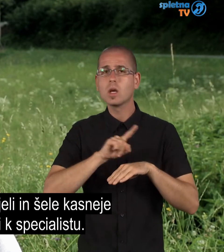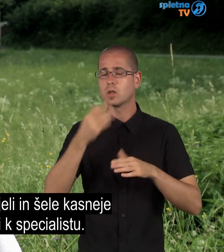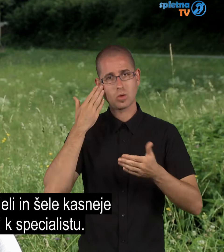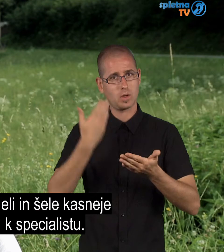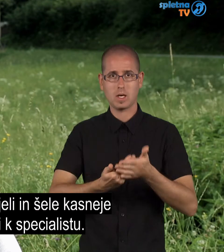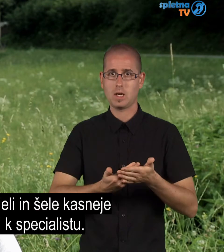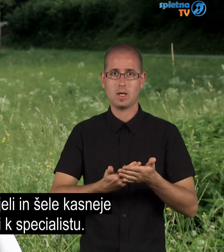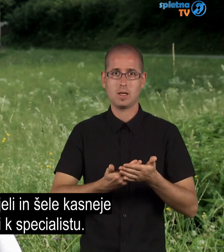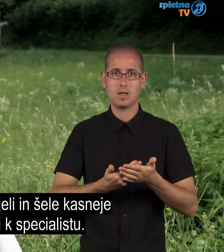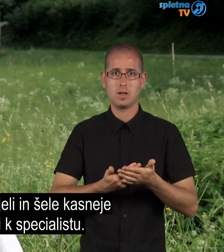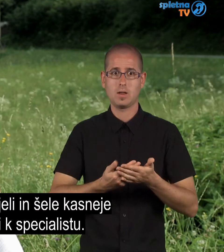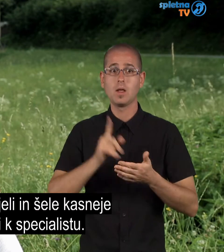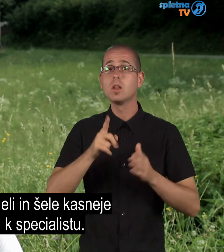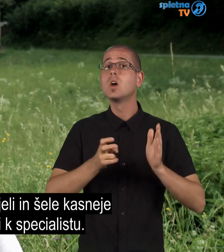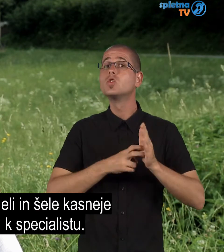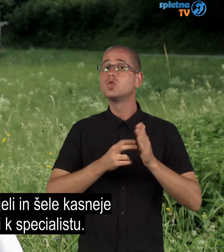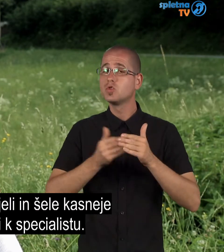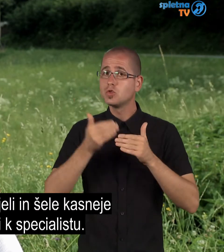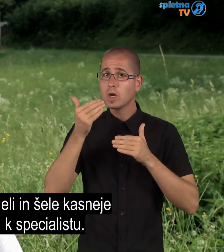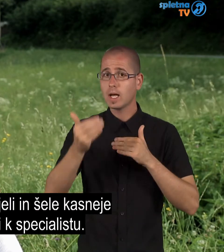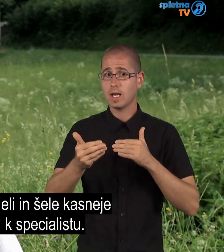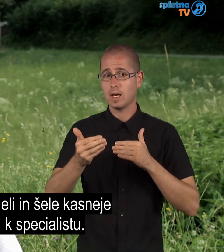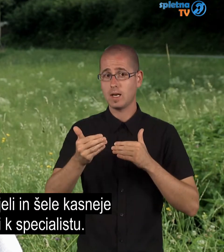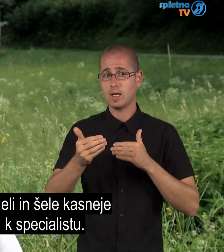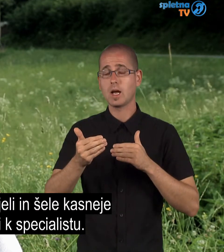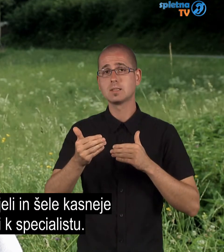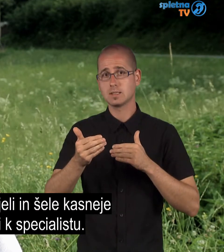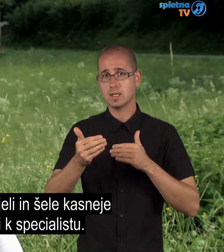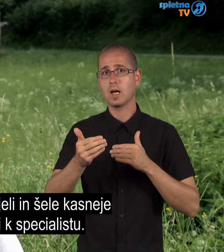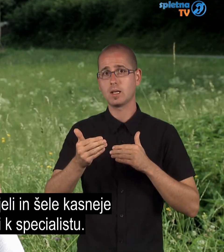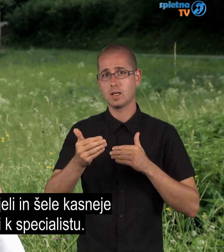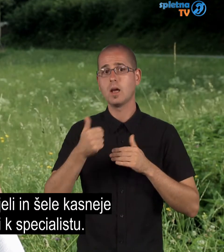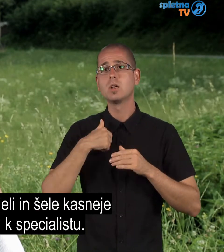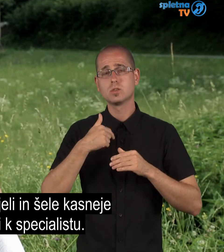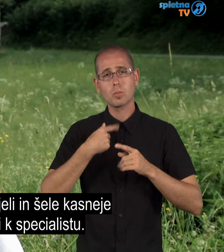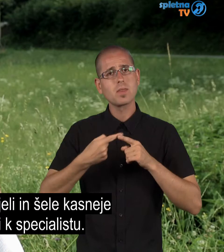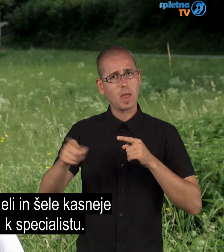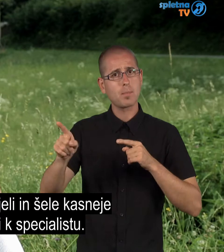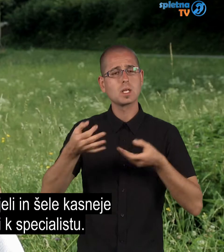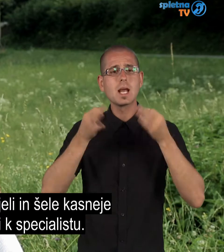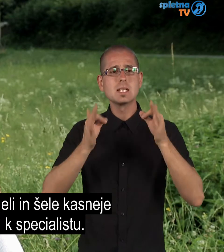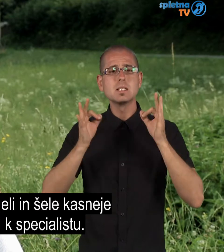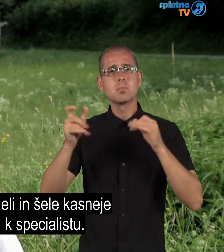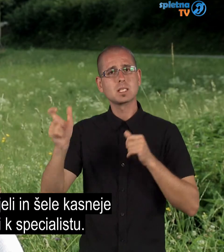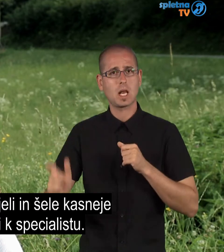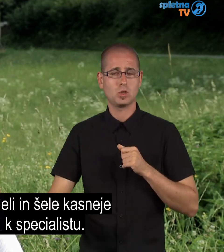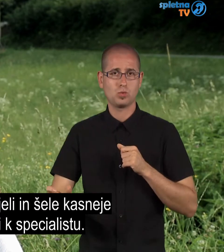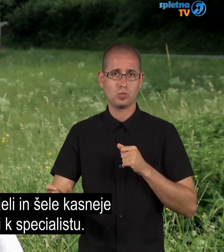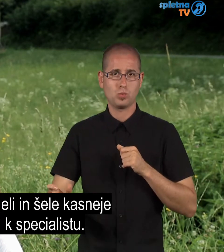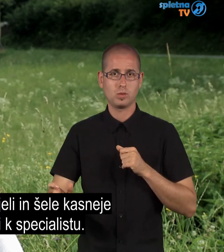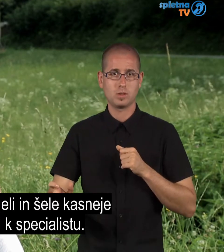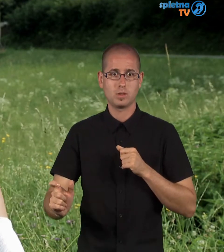Zdravniki niso verjeli in šele kasneje so me napotili k